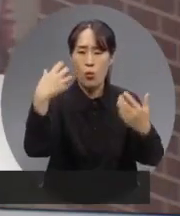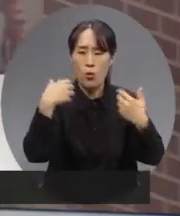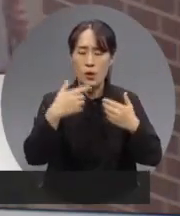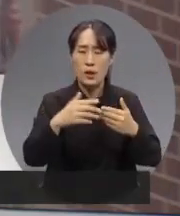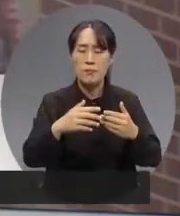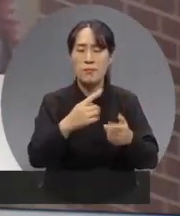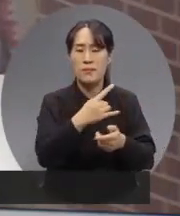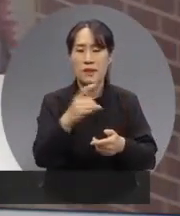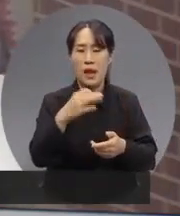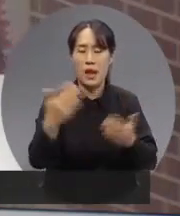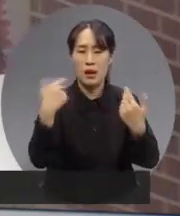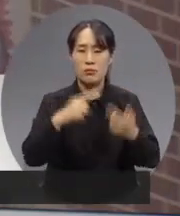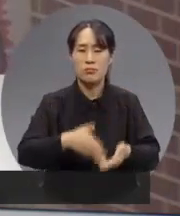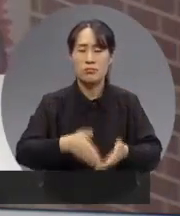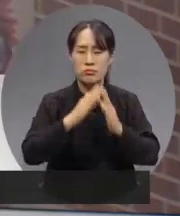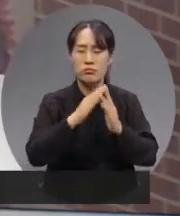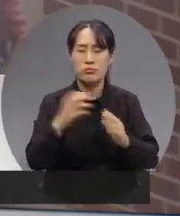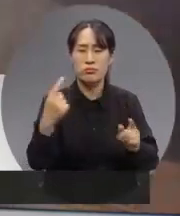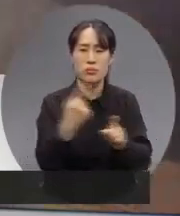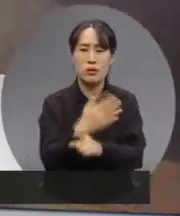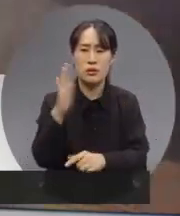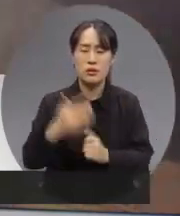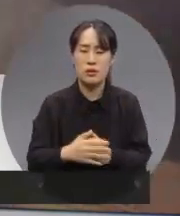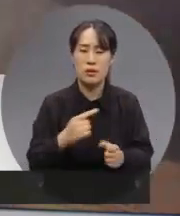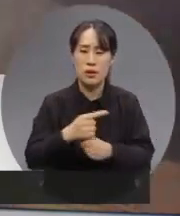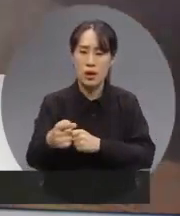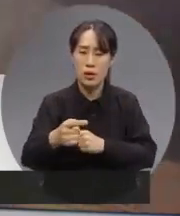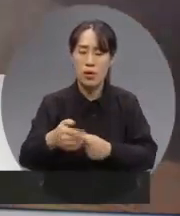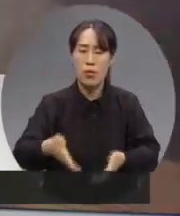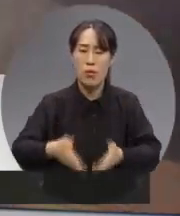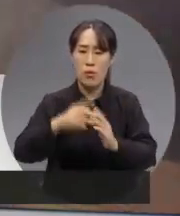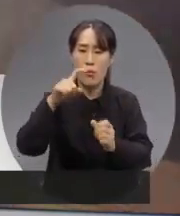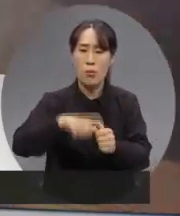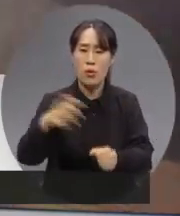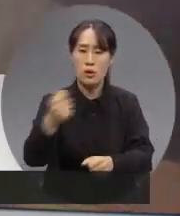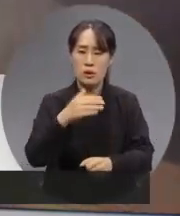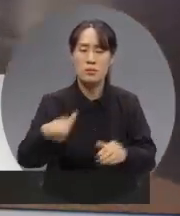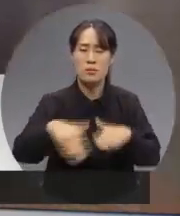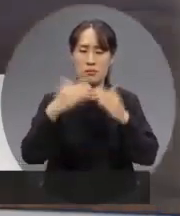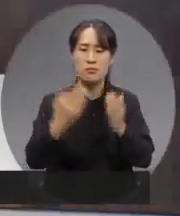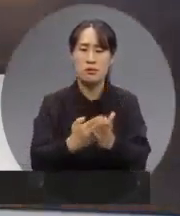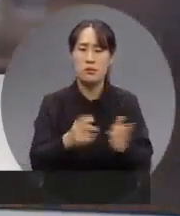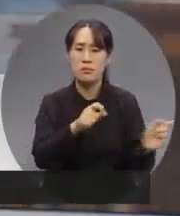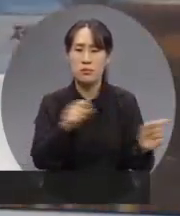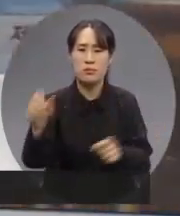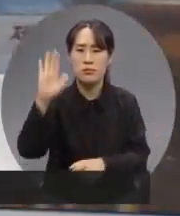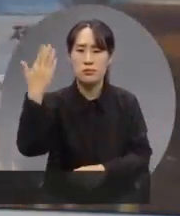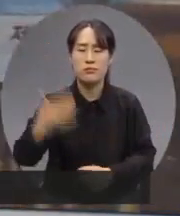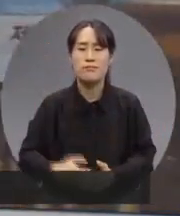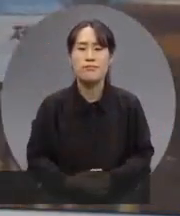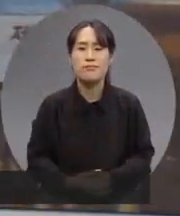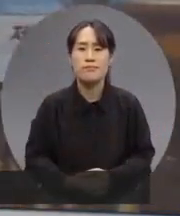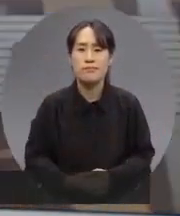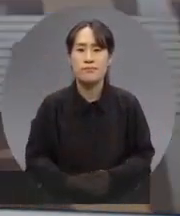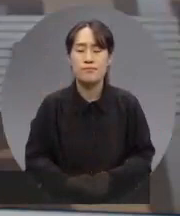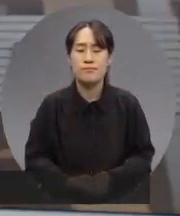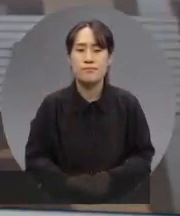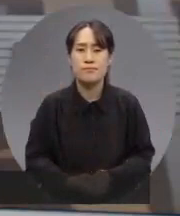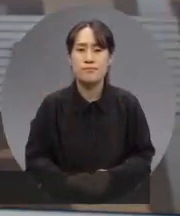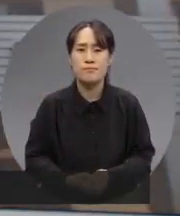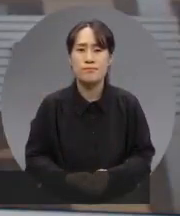재검토에 들어갔습니다. 내년 초를 목표로 준비했던 개교는 전격 연기됐습니다. 김은초 기자가